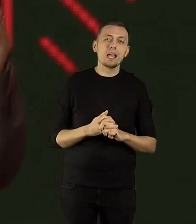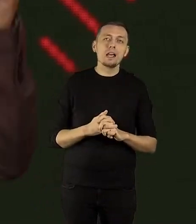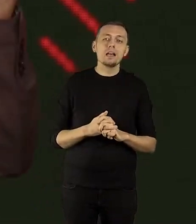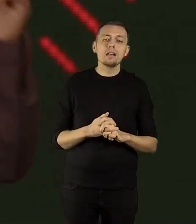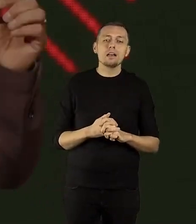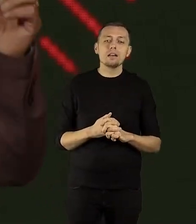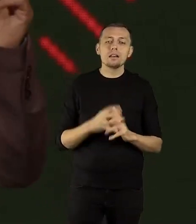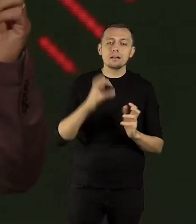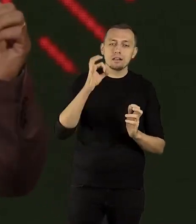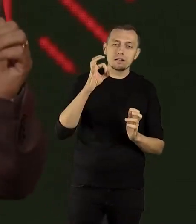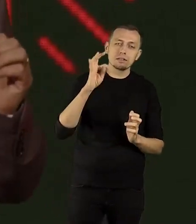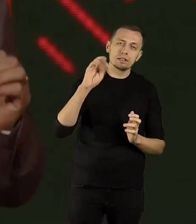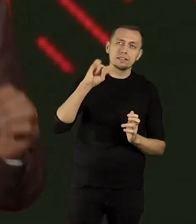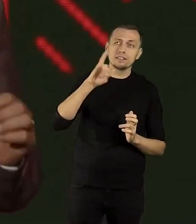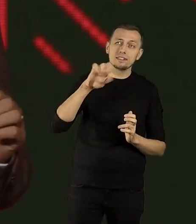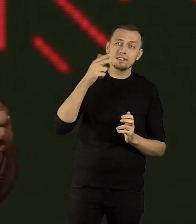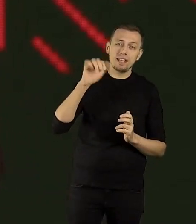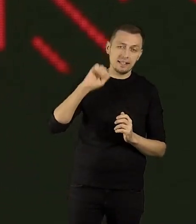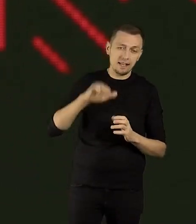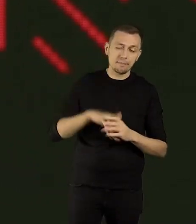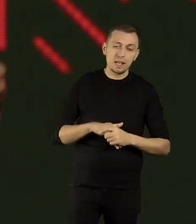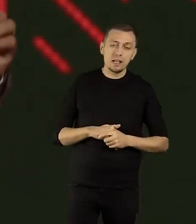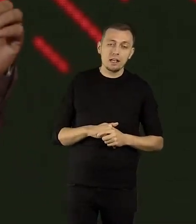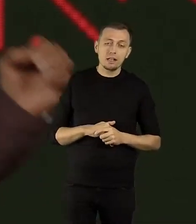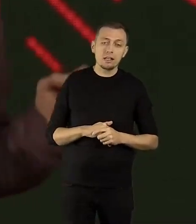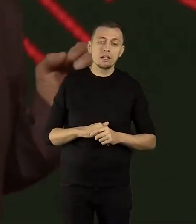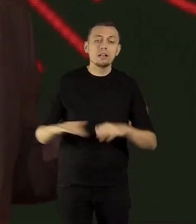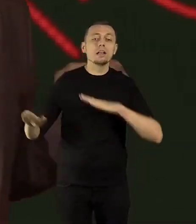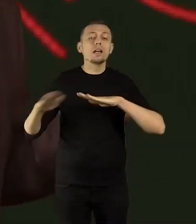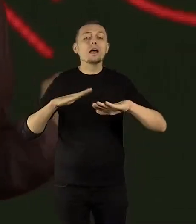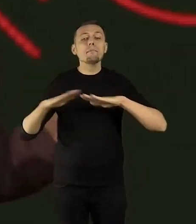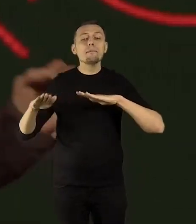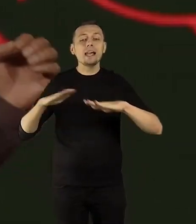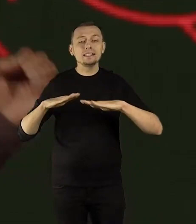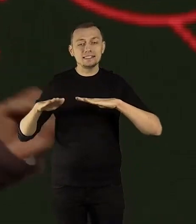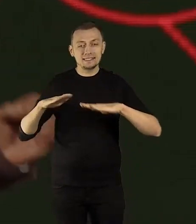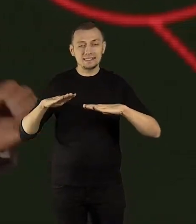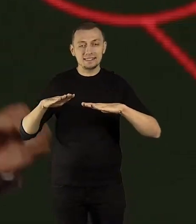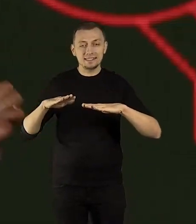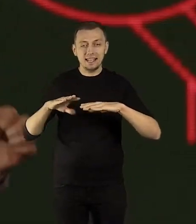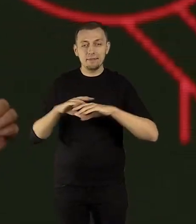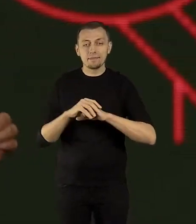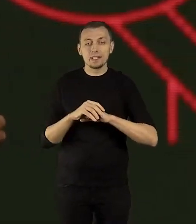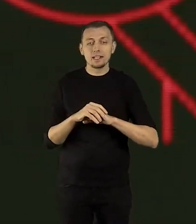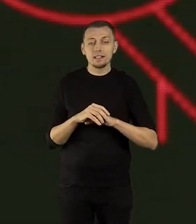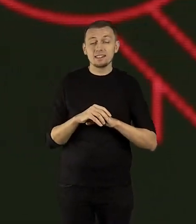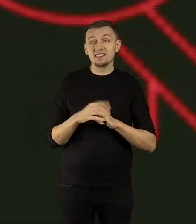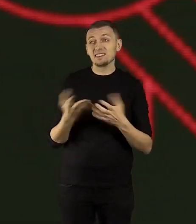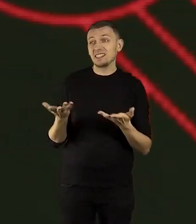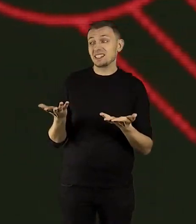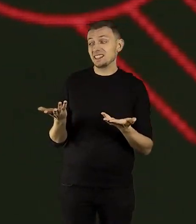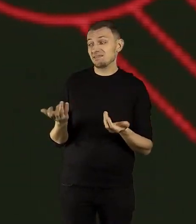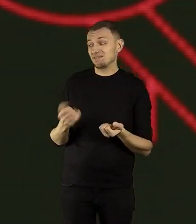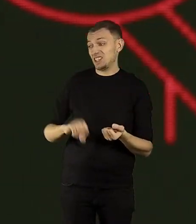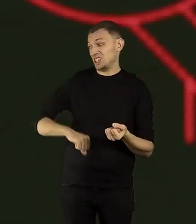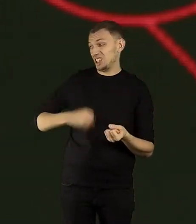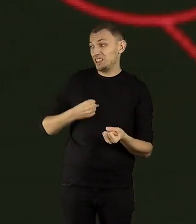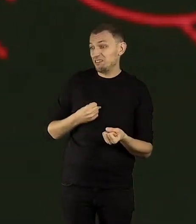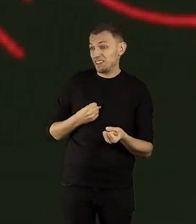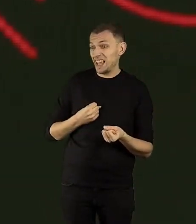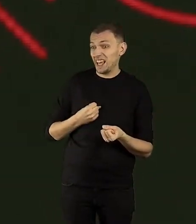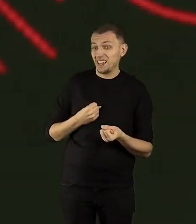z którego można rozpocząć wstrząsającą całym światem duchową